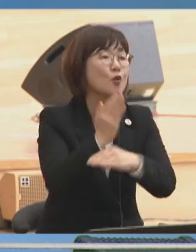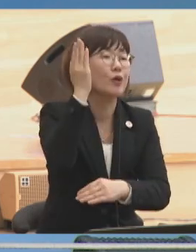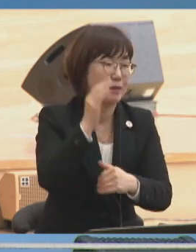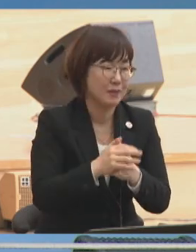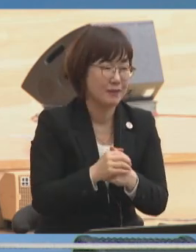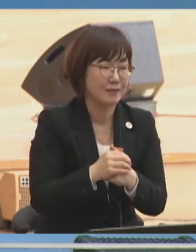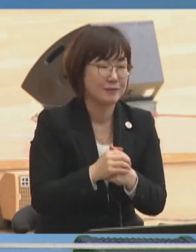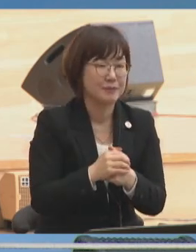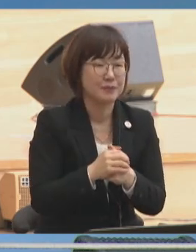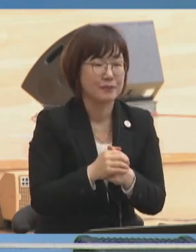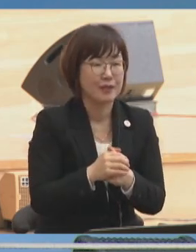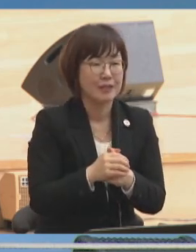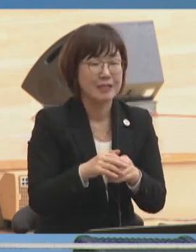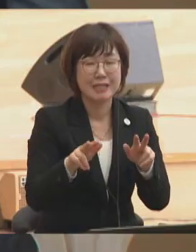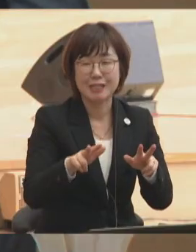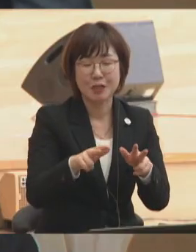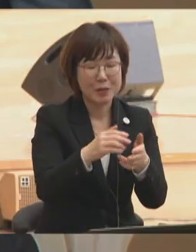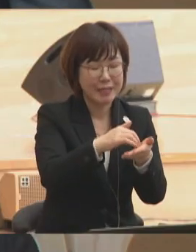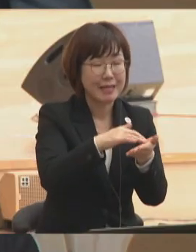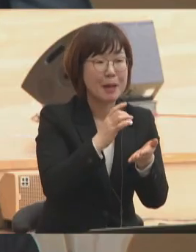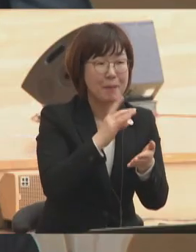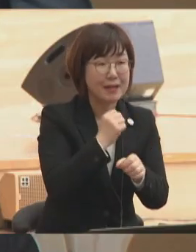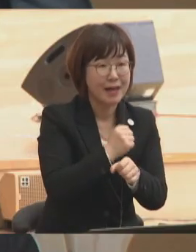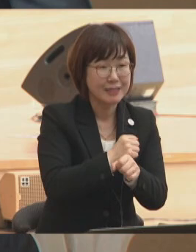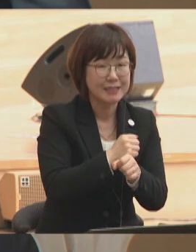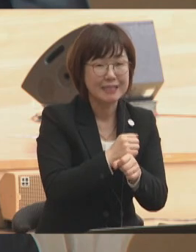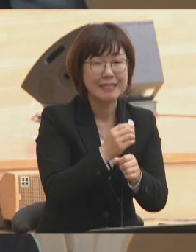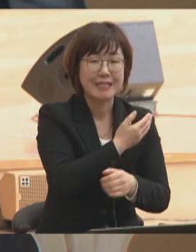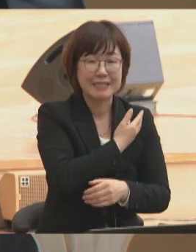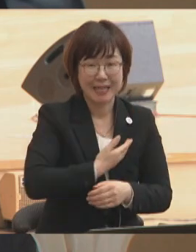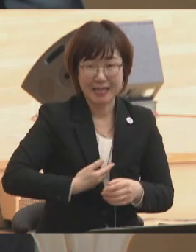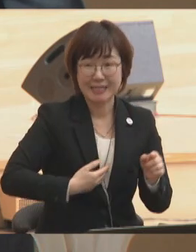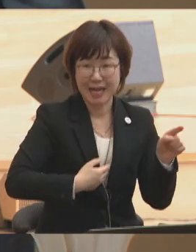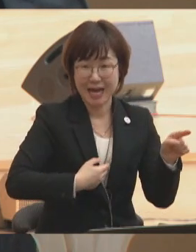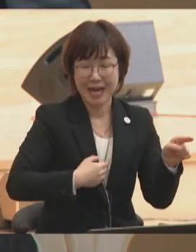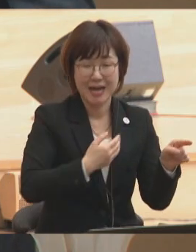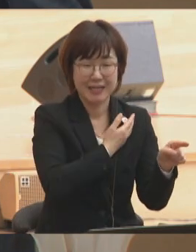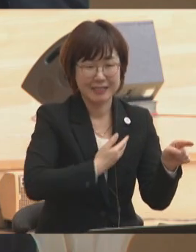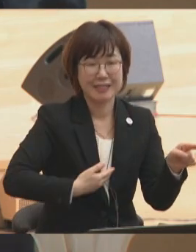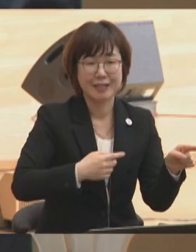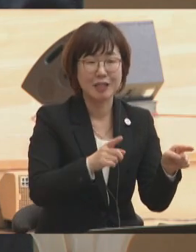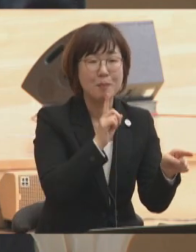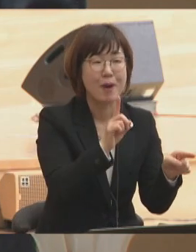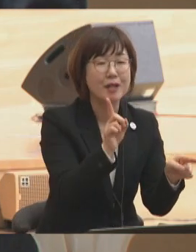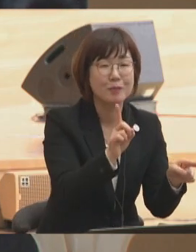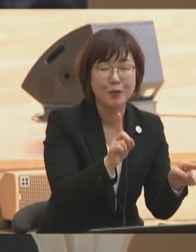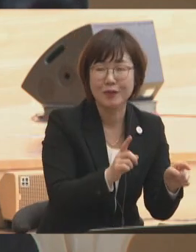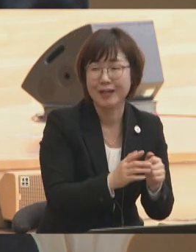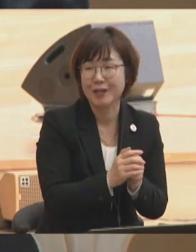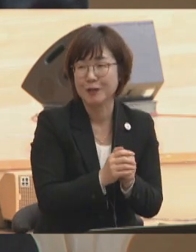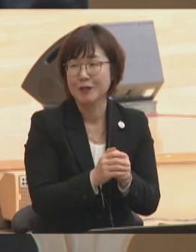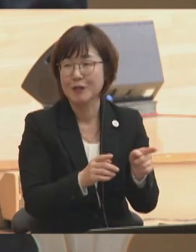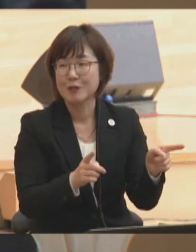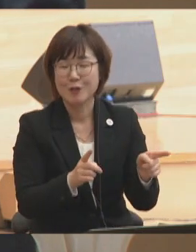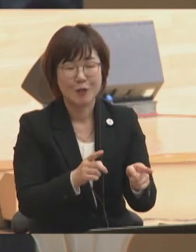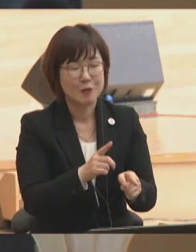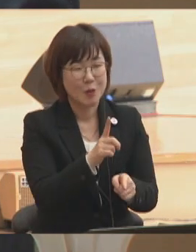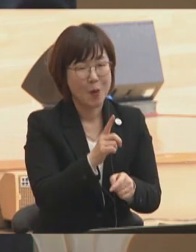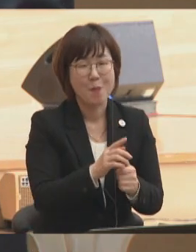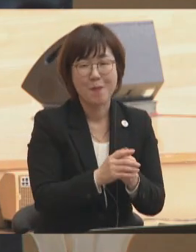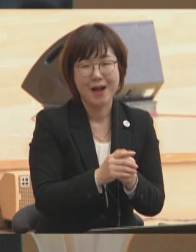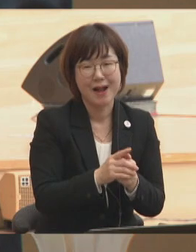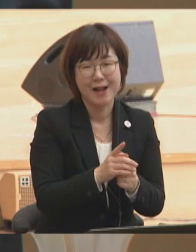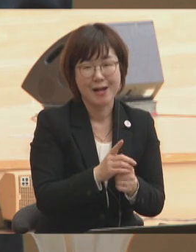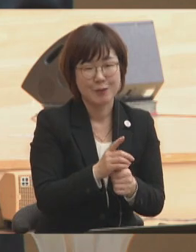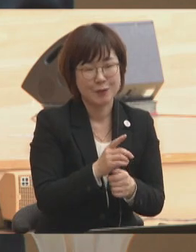있던 제자들 뭐라고 말했는가? 자, 마태복음에 보면 나와요. 아이고 요 진짜 얌통머리 없게 얘기합니다. 한번